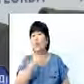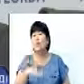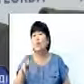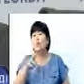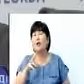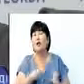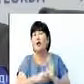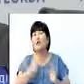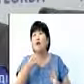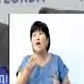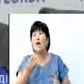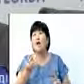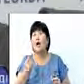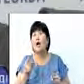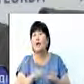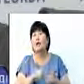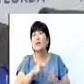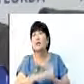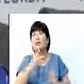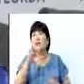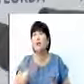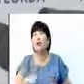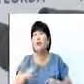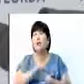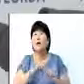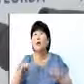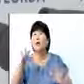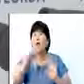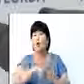655 миллион теңге қаржы немесе 72% басқарманың үлесі екенін атап өткім келеді.